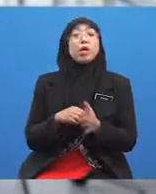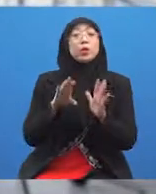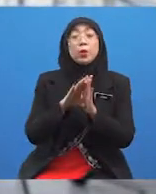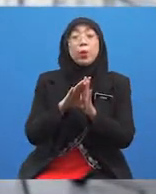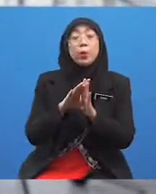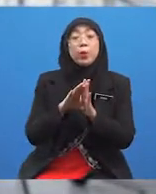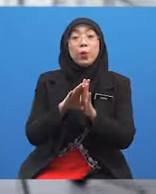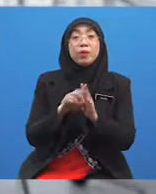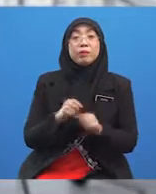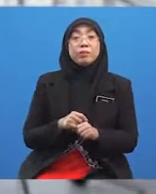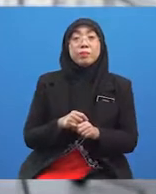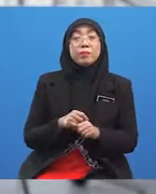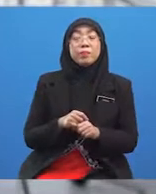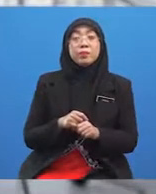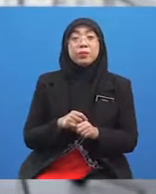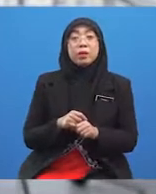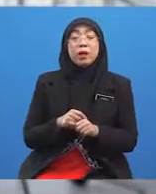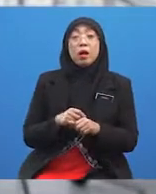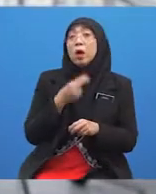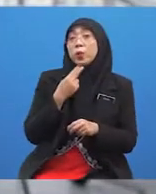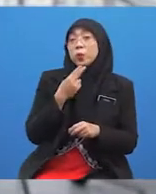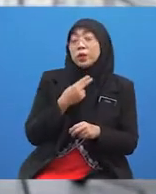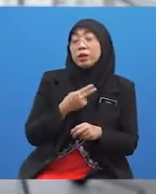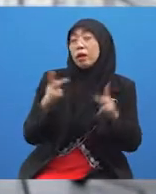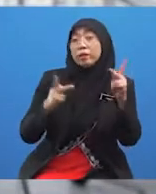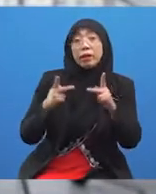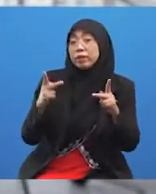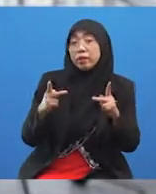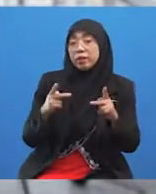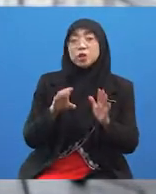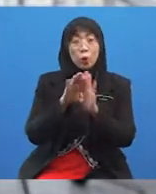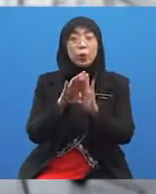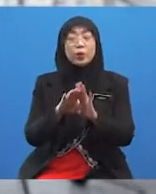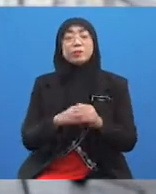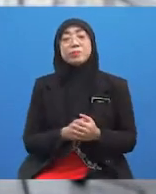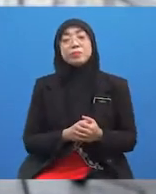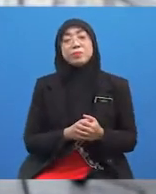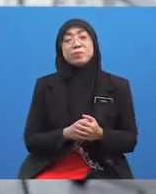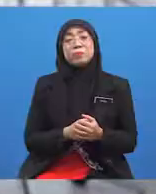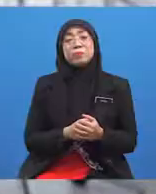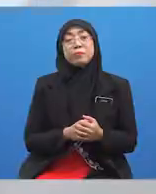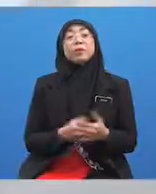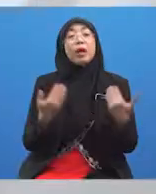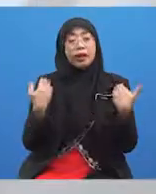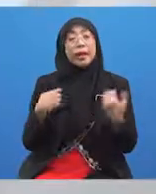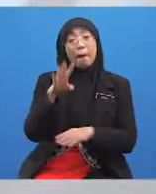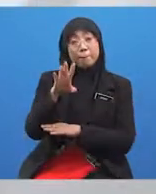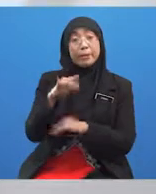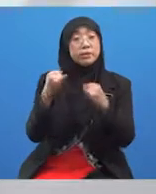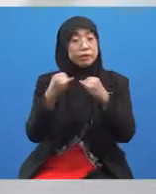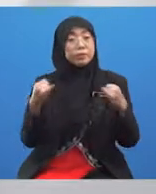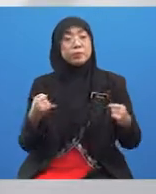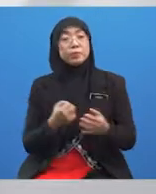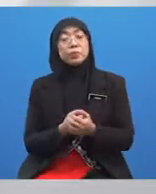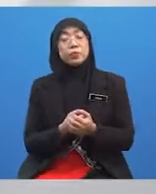beras, kereta dan seumpamanya. Produk pengguna boleh diklasifikasikan kepada empat jenis iaitu